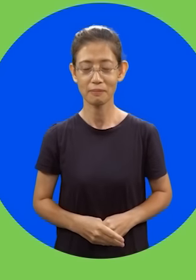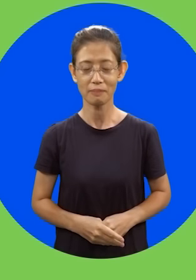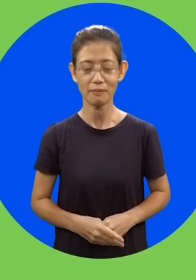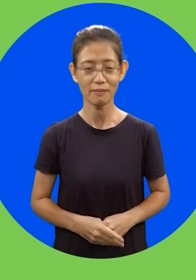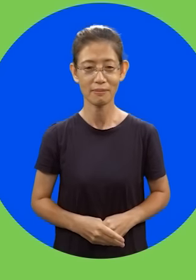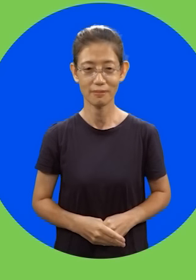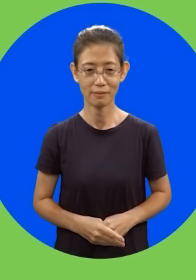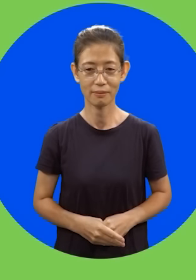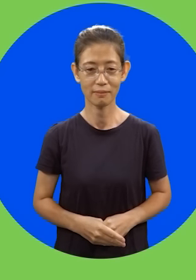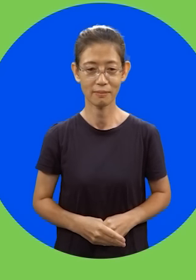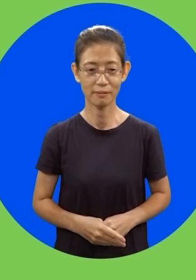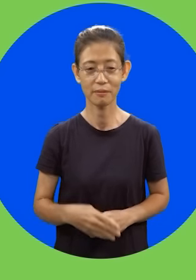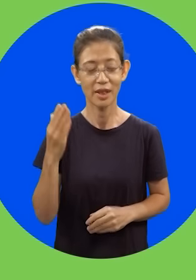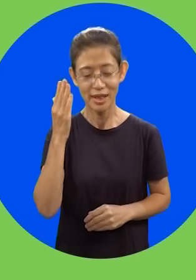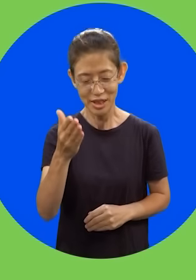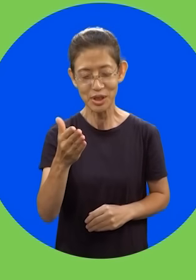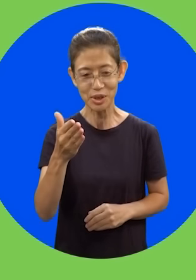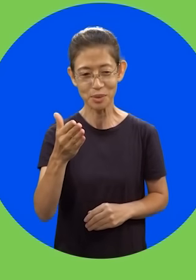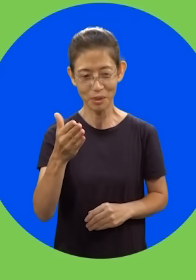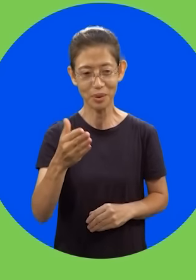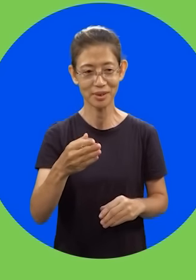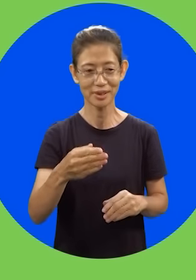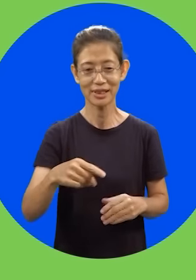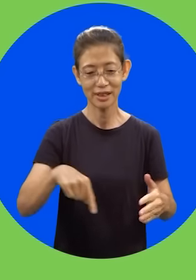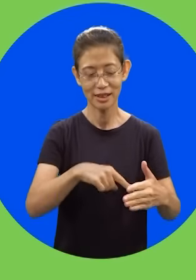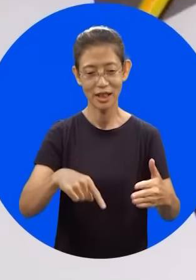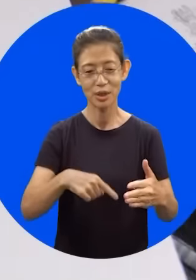次は質問項目の絞り込み。